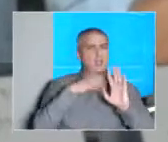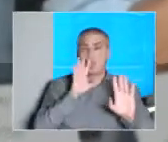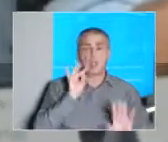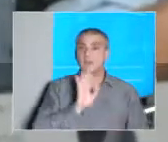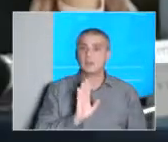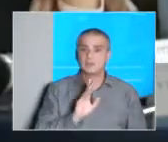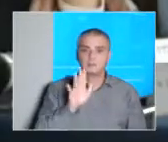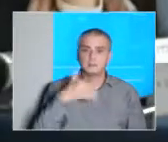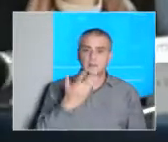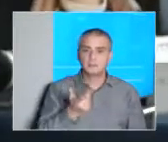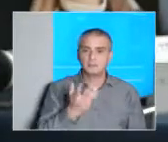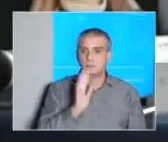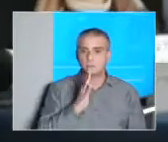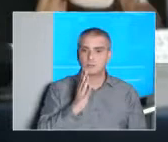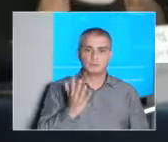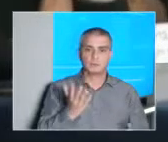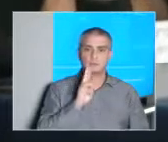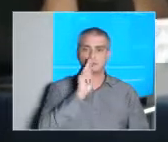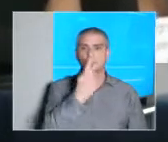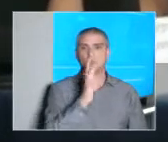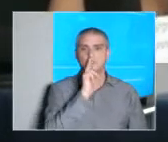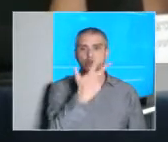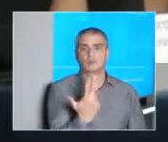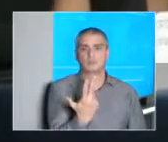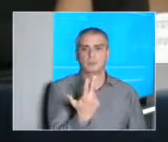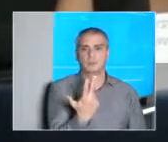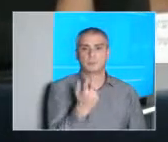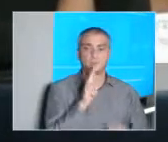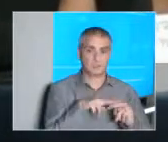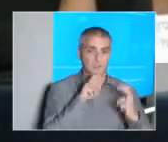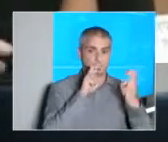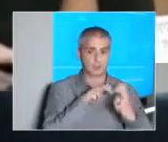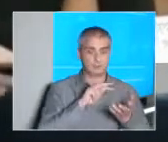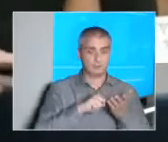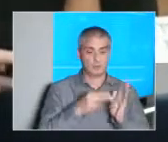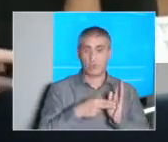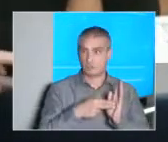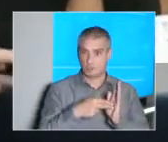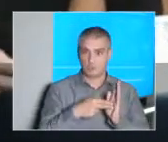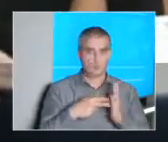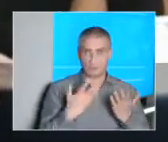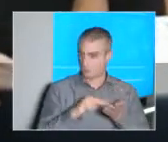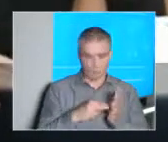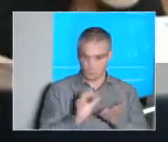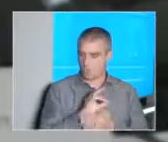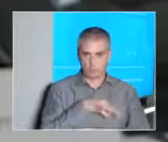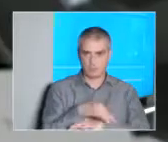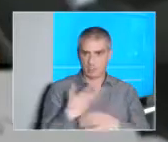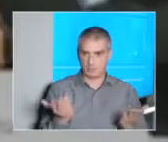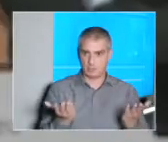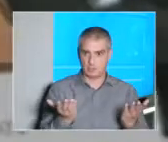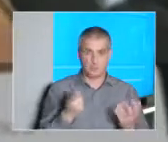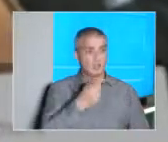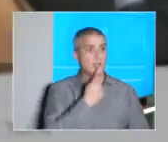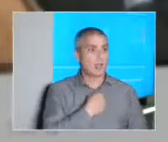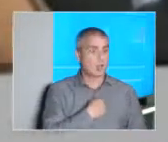נתנגד, תהיה משהו בסדר גודל של 2-3. אחרי זה צריך לשבת ולהכין את התוכניות. אין תוכניות. אני חוזר לתשובה שלך.